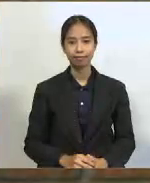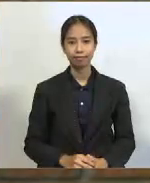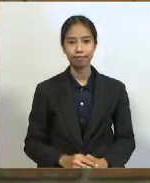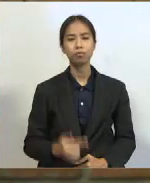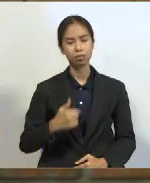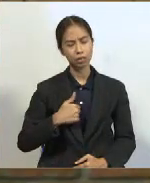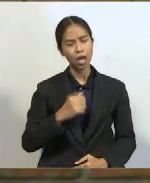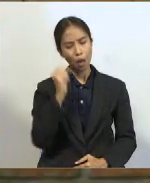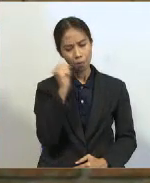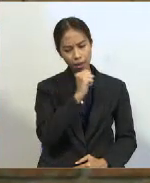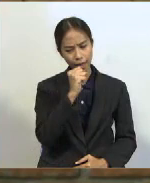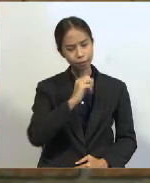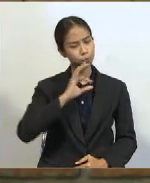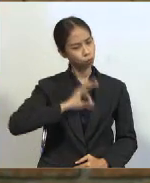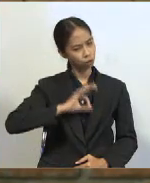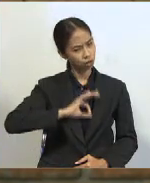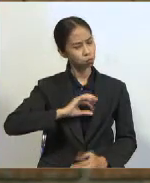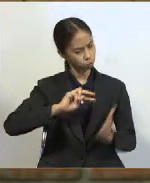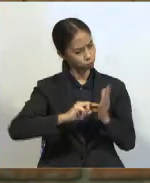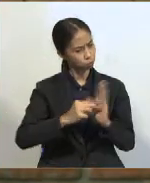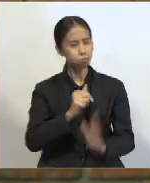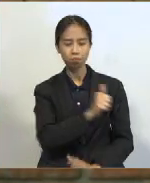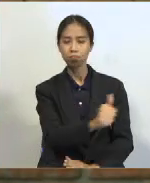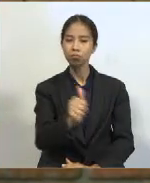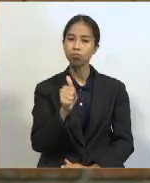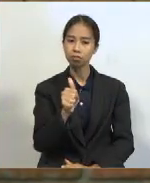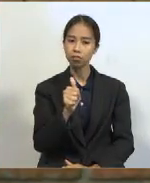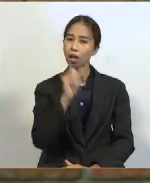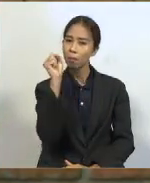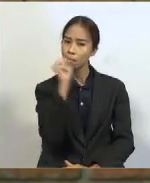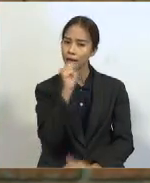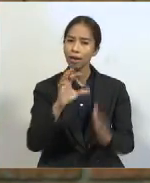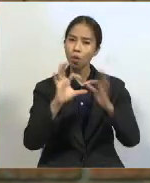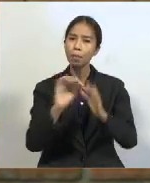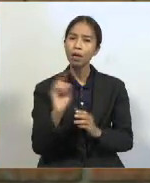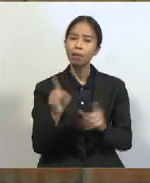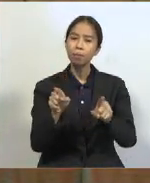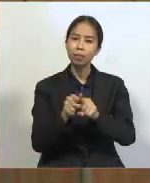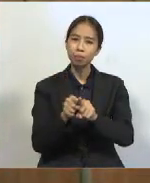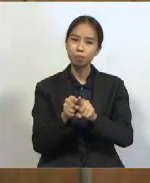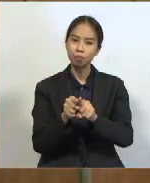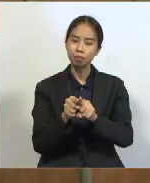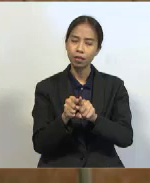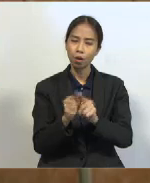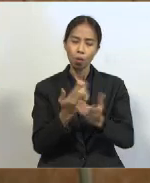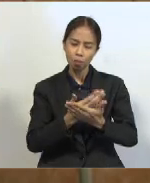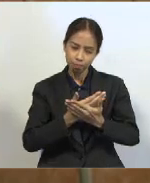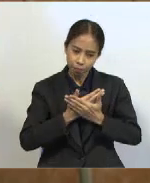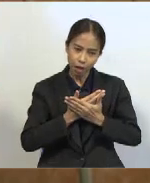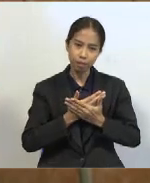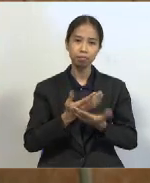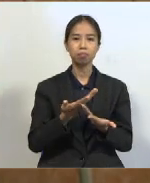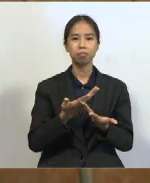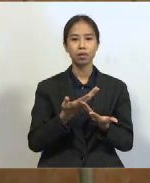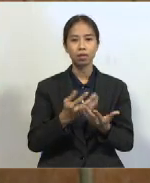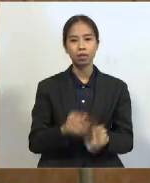ได้เพลงนี้ขึ้นมามันก็เลยรู้สึกว่ามีความหมายมากๆมันเป็นเพลงที่เกี่ยวกับสันติภาพแล้วก็เป็นเพลงที่นำความ